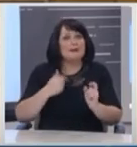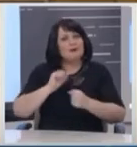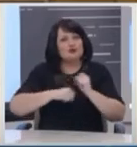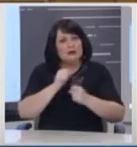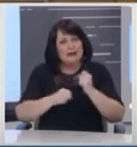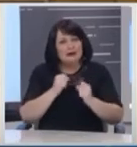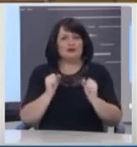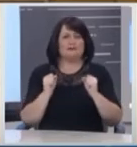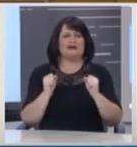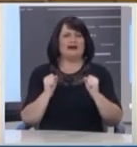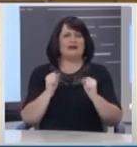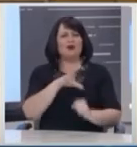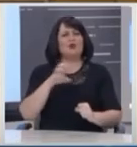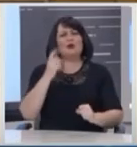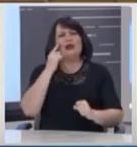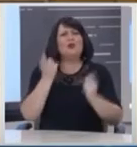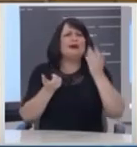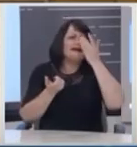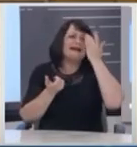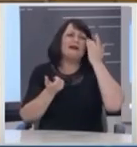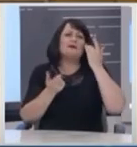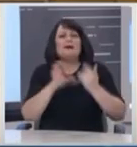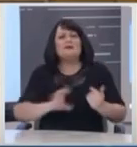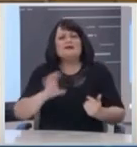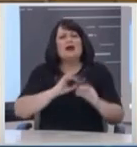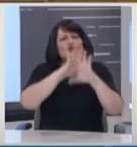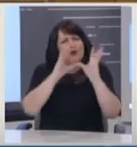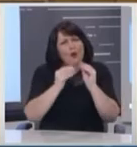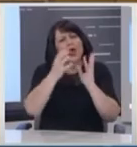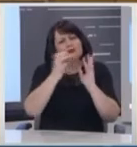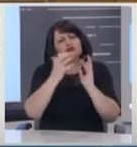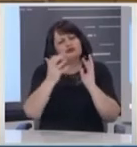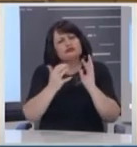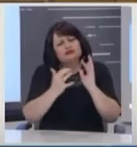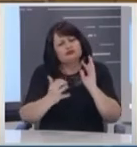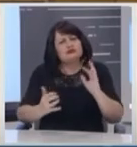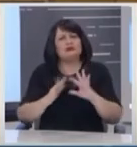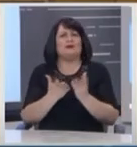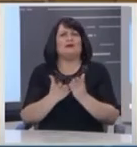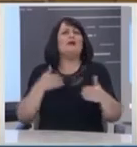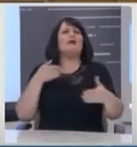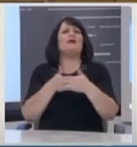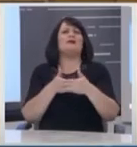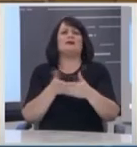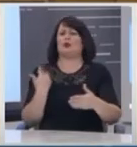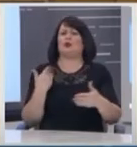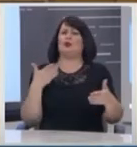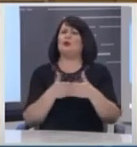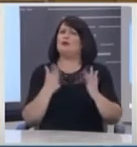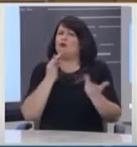μια ψύχρεμη αποτύπωση, διερευνώντας όλες τις παραμέτρους που οδήγησαν στο τελευταίο